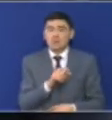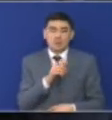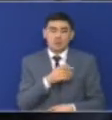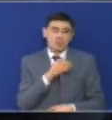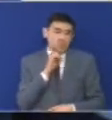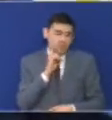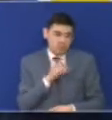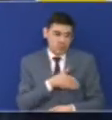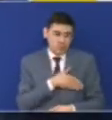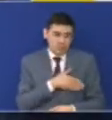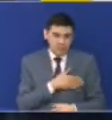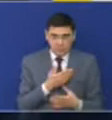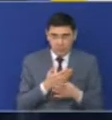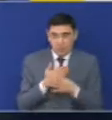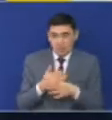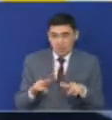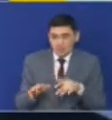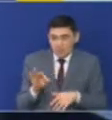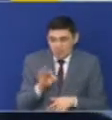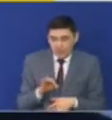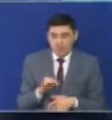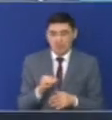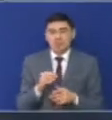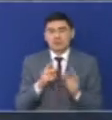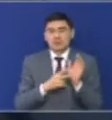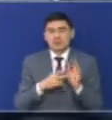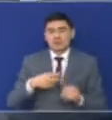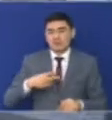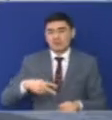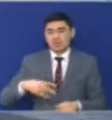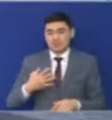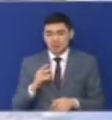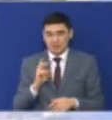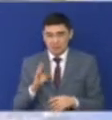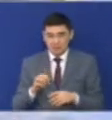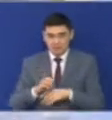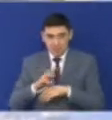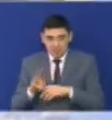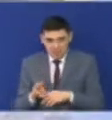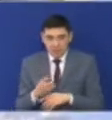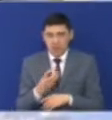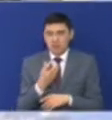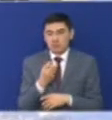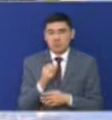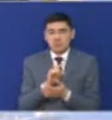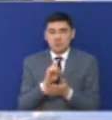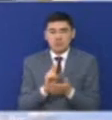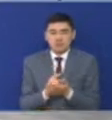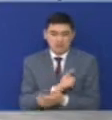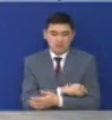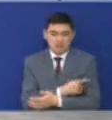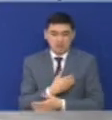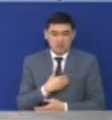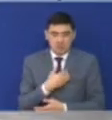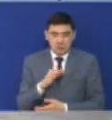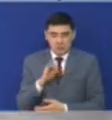доступность ипотечного жилья по программе 7-20-25, внедрение системы электронного билетирования и обязательного социального медицинского